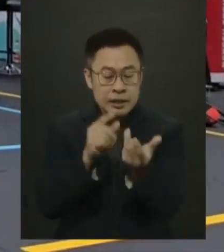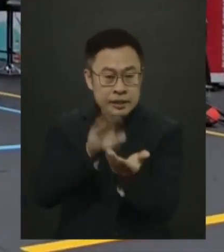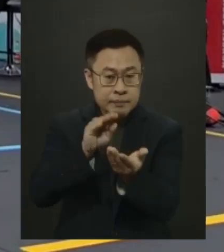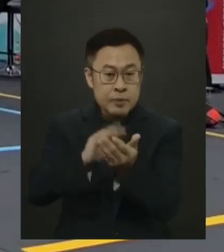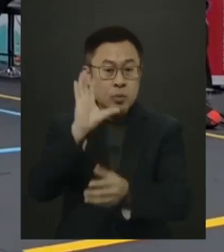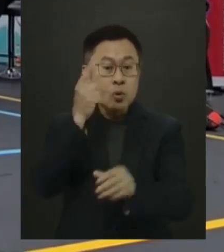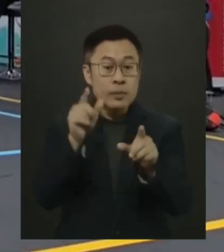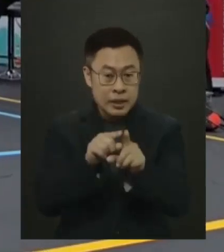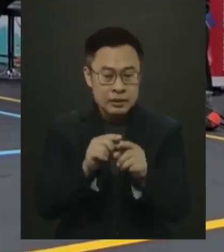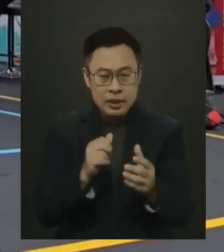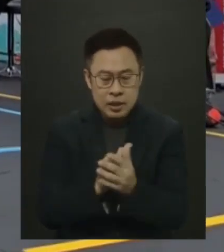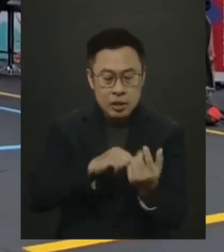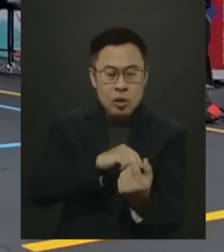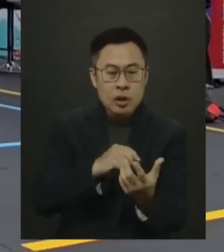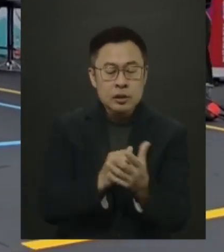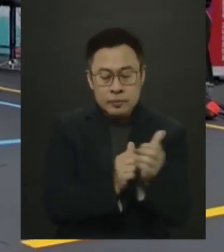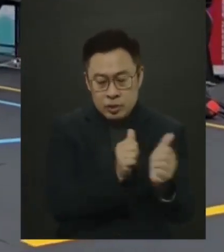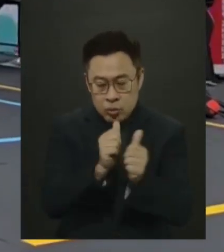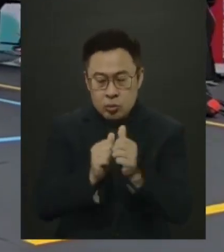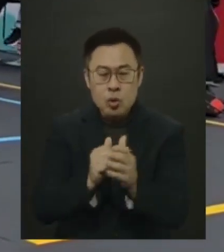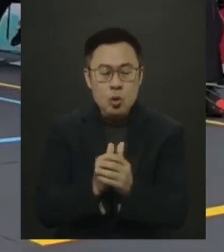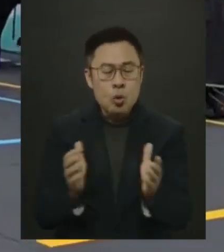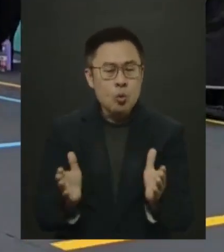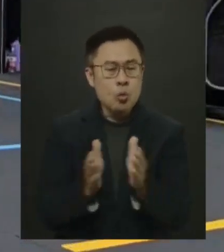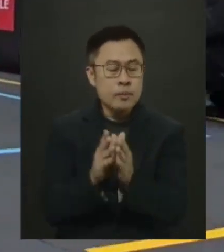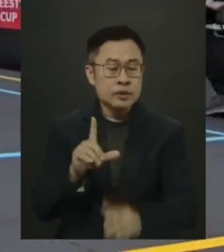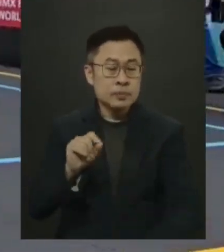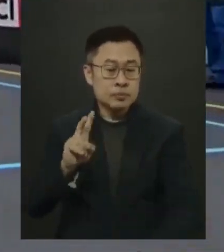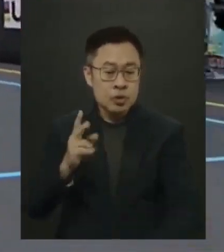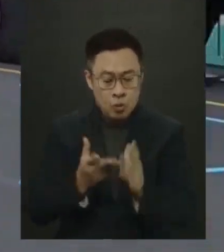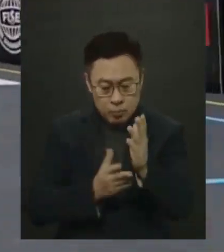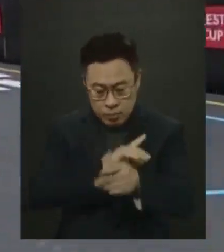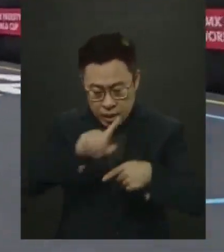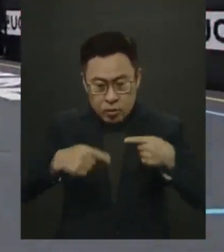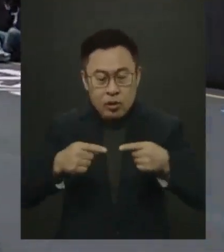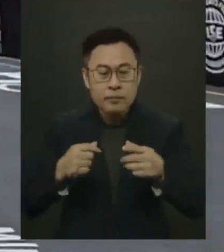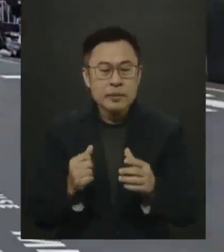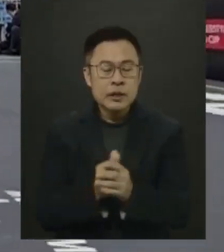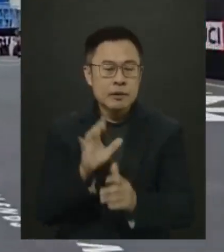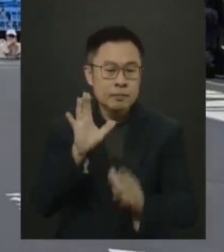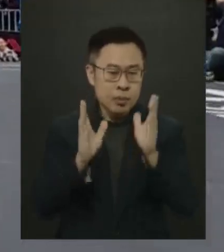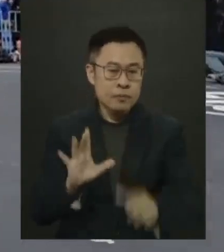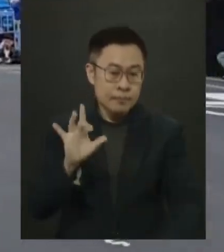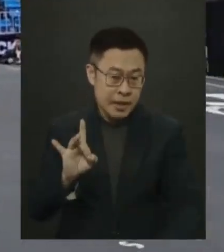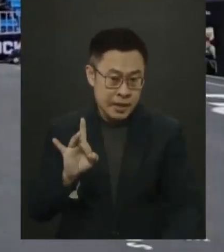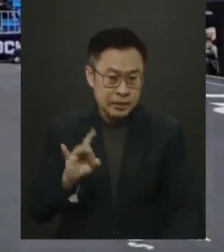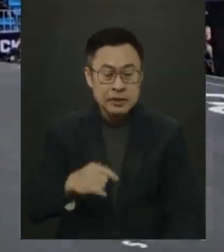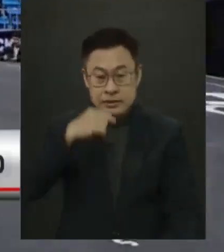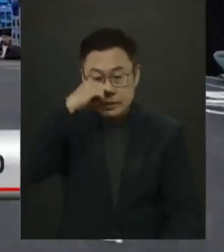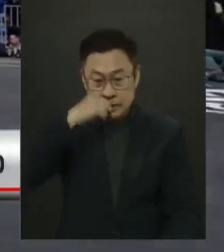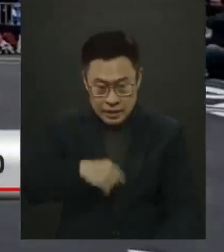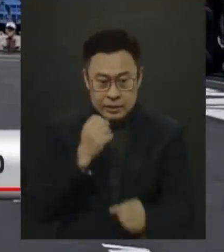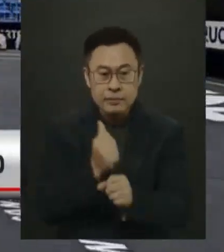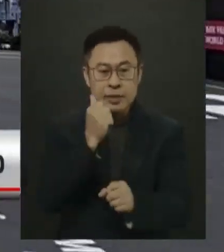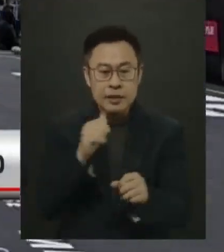แข่งขันรอบคัดเลือก22คนครับเพื่อคัดเลือกเข้าไปสู่รอบไฟนอลที่จะมีเพียงแค่8คนเท่านั้นนะครับซึ่งผลการ